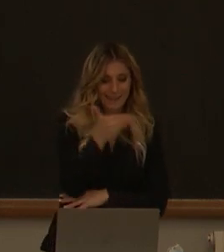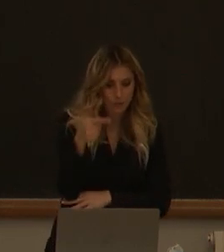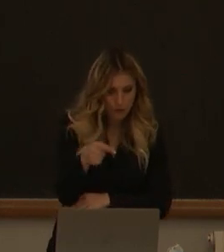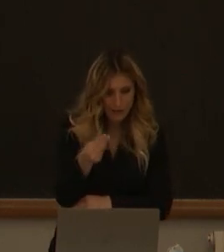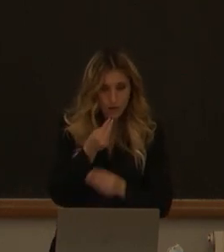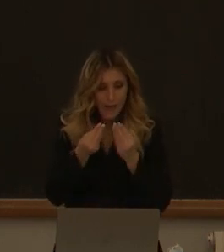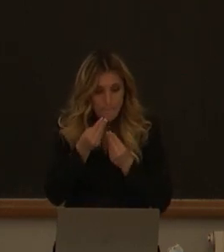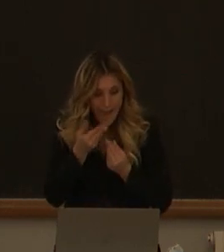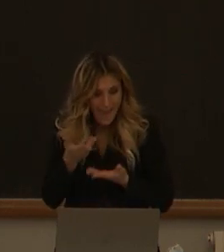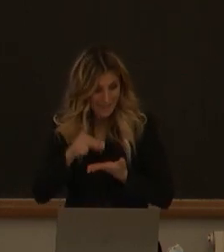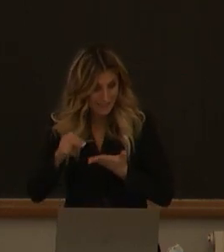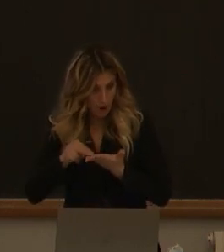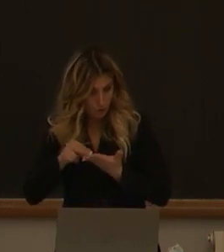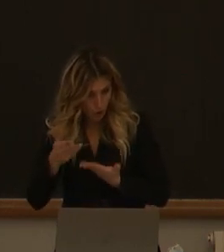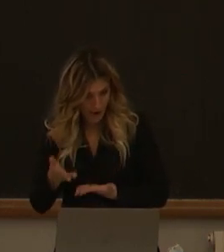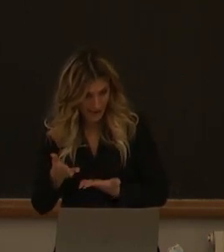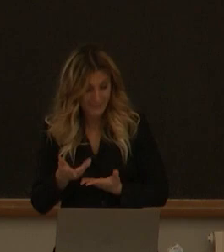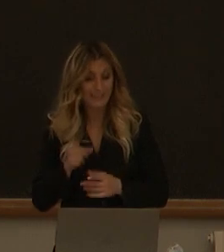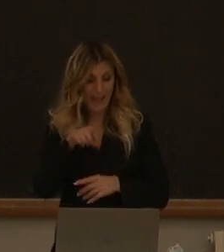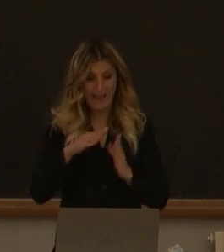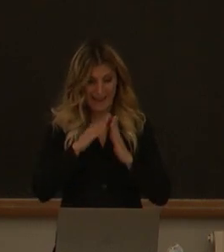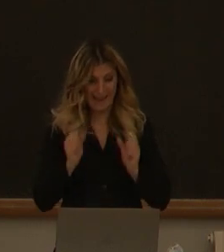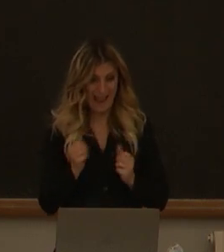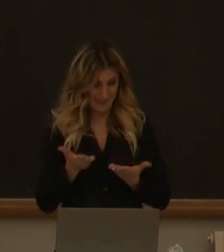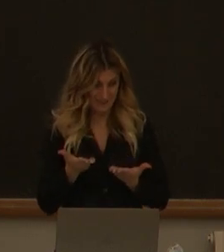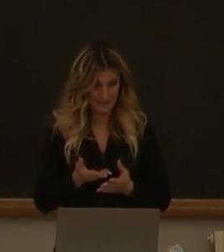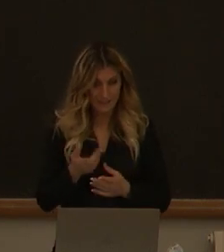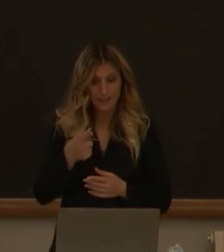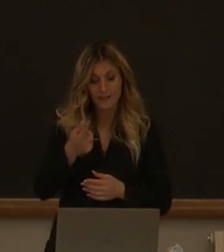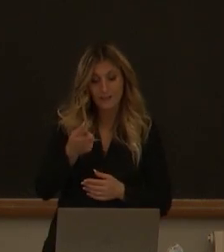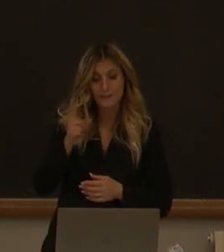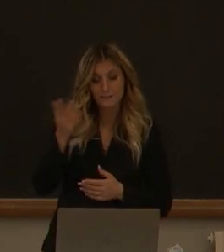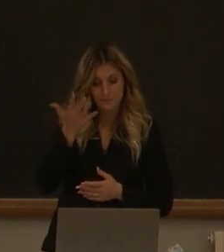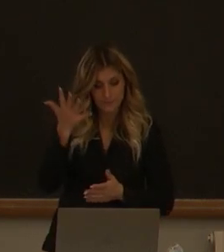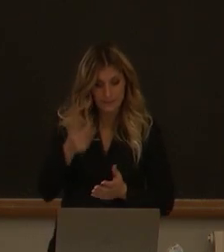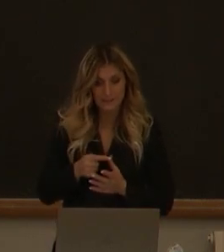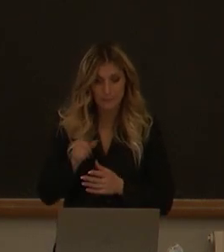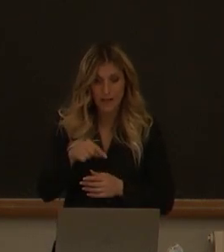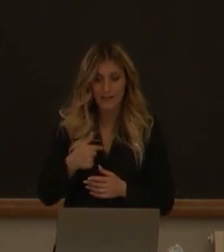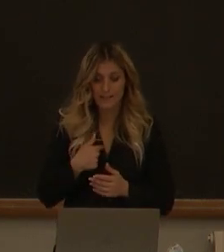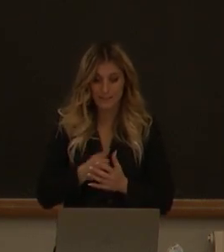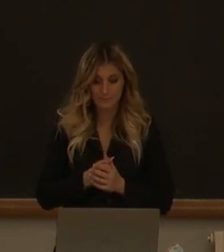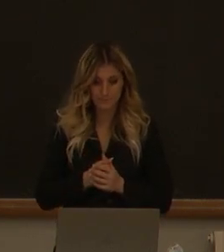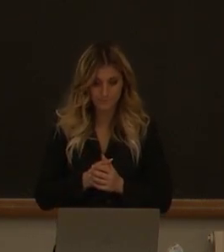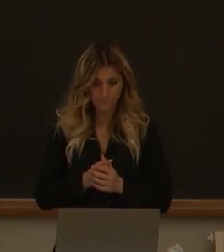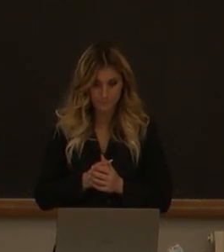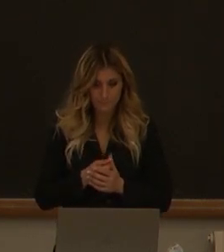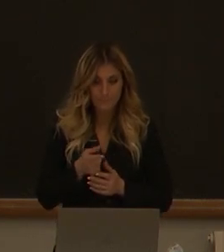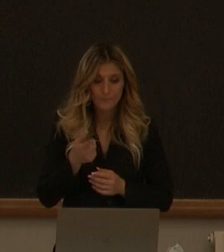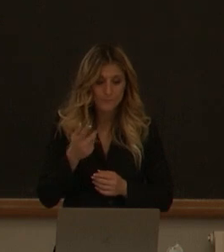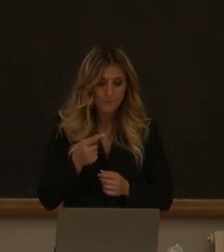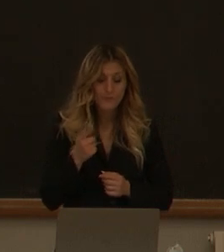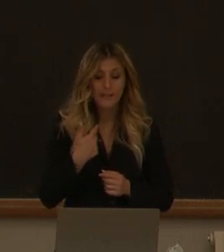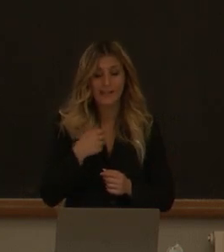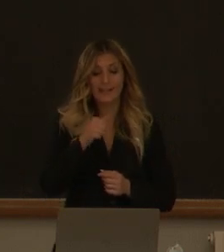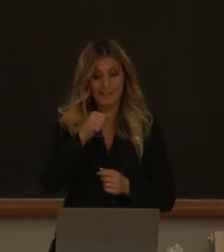scolastiche, ma anche a livello domestico. E quindi un impianto di tassazione che in